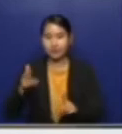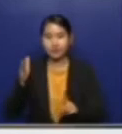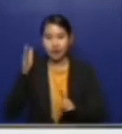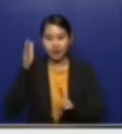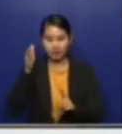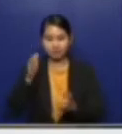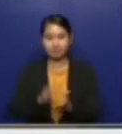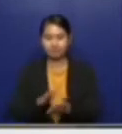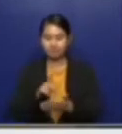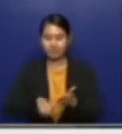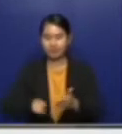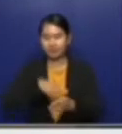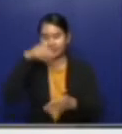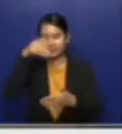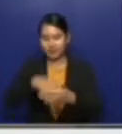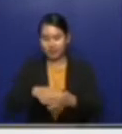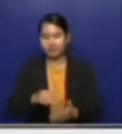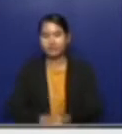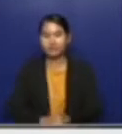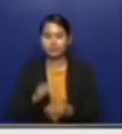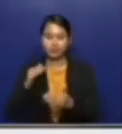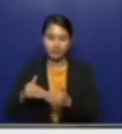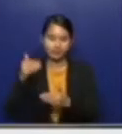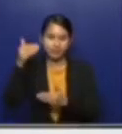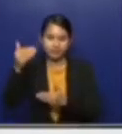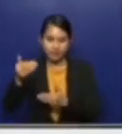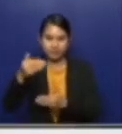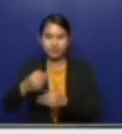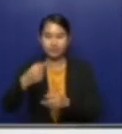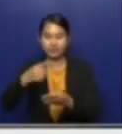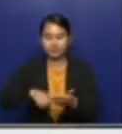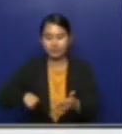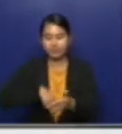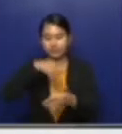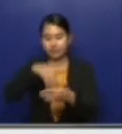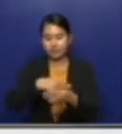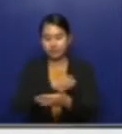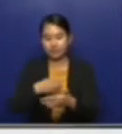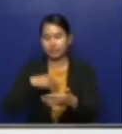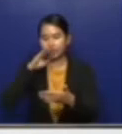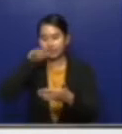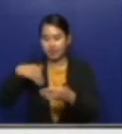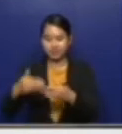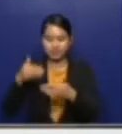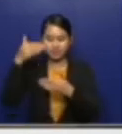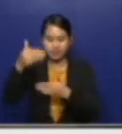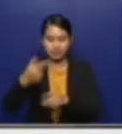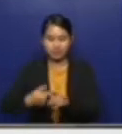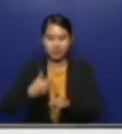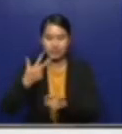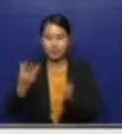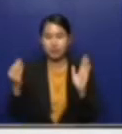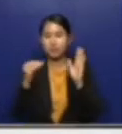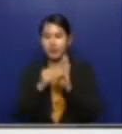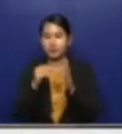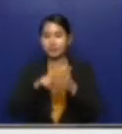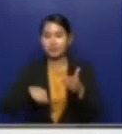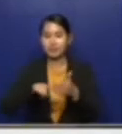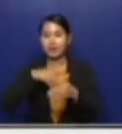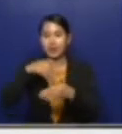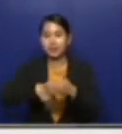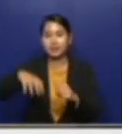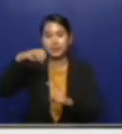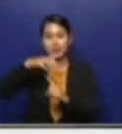ดอีก3เดือนต่อไปเลือกเทศบาลอีก3เดือนต่อไปเลือกกรุงเทพมหานครกับพัทย